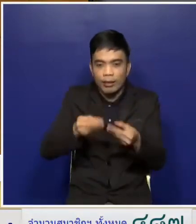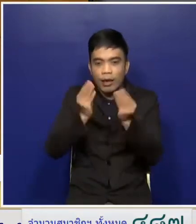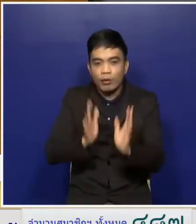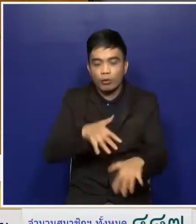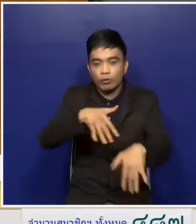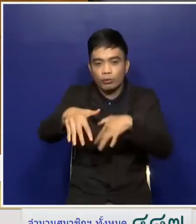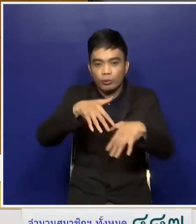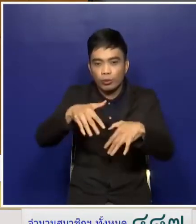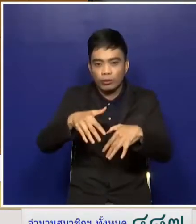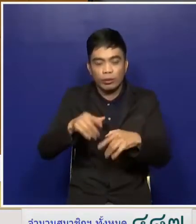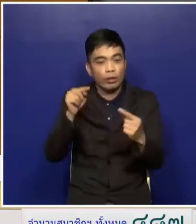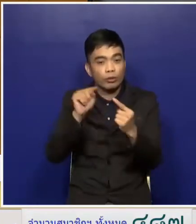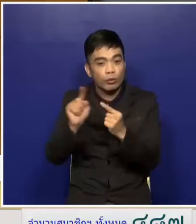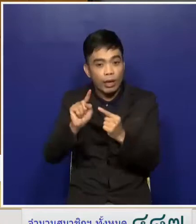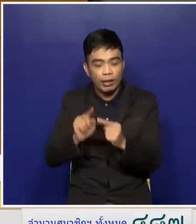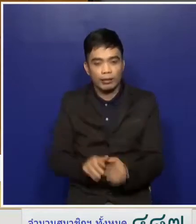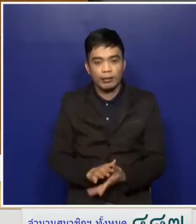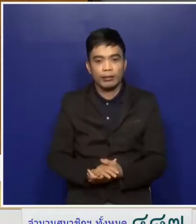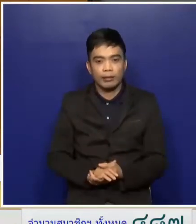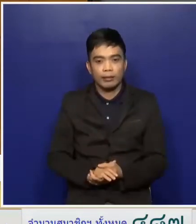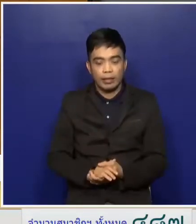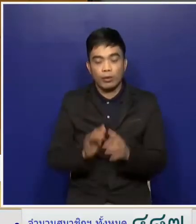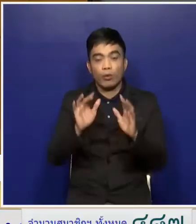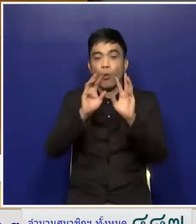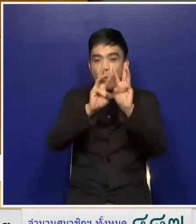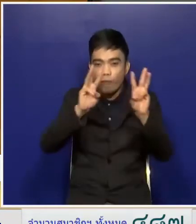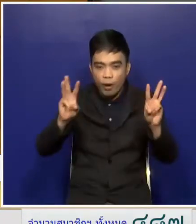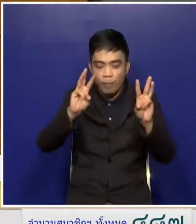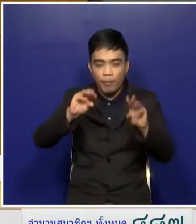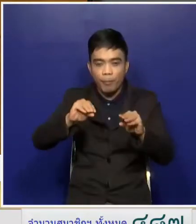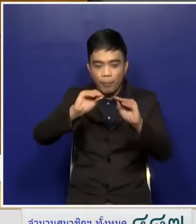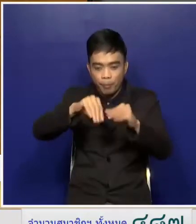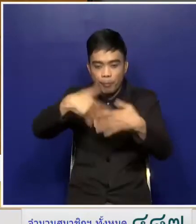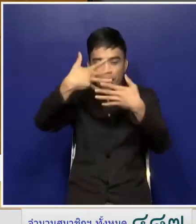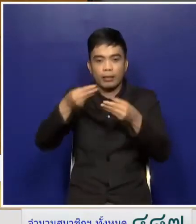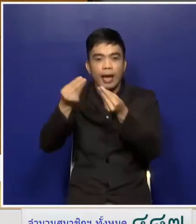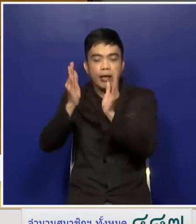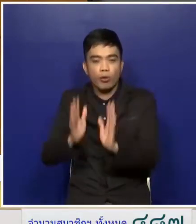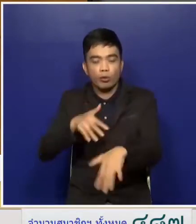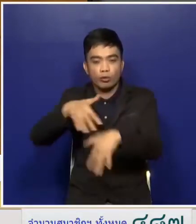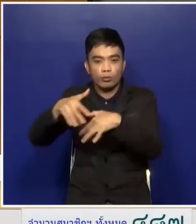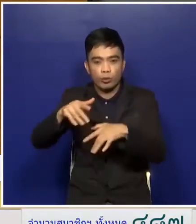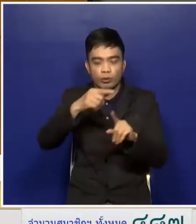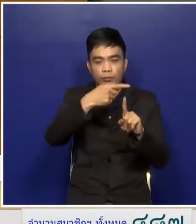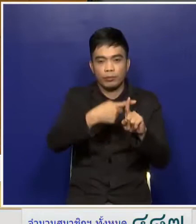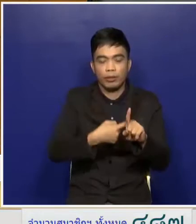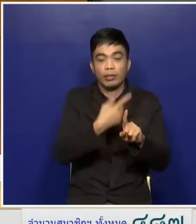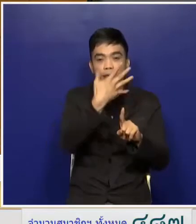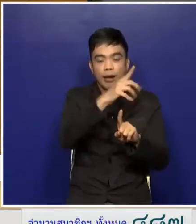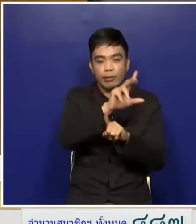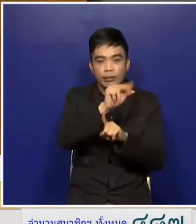การเปิดใช้ระบบคดีปกครองทาง Electronics นะครับเพื่อประชายชนตงแต่วันที่ 30 พฤษภาคม